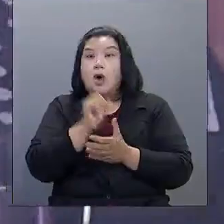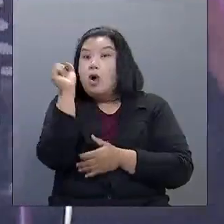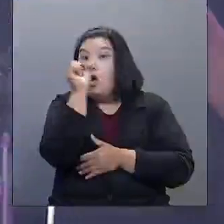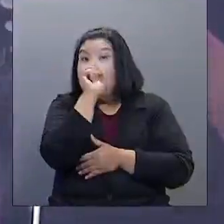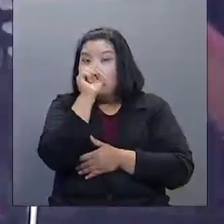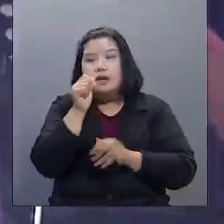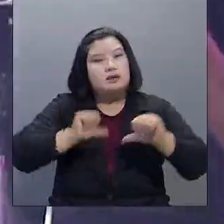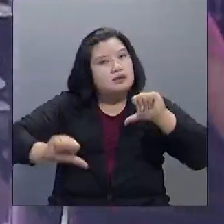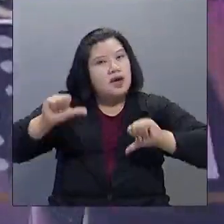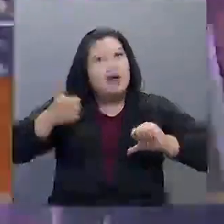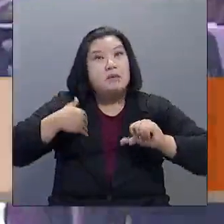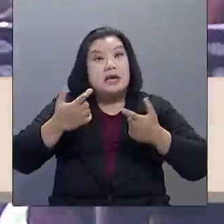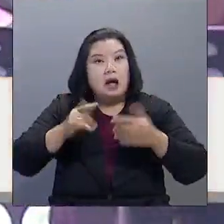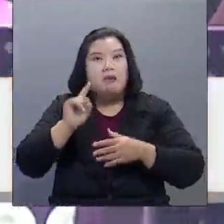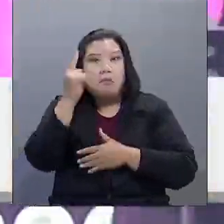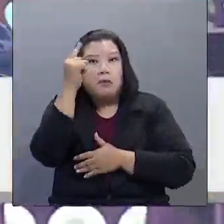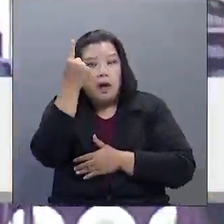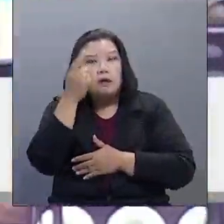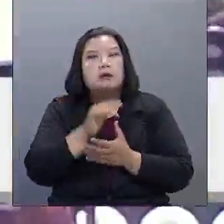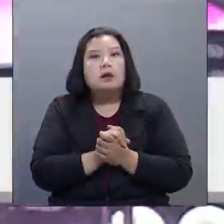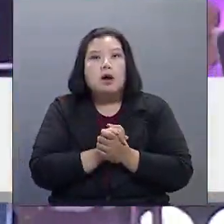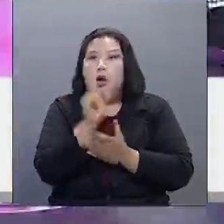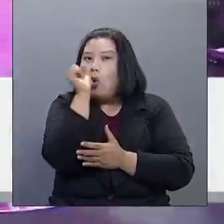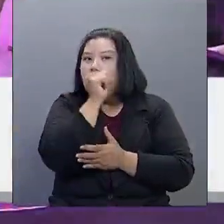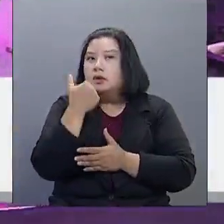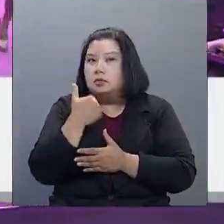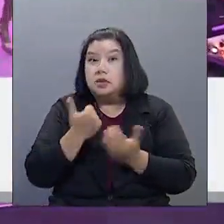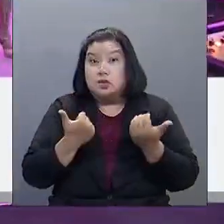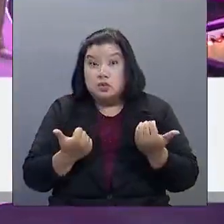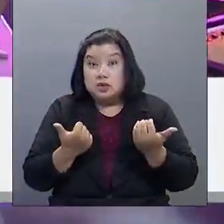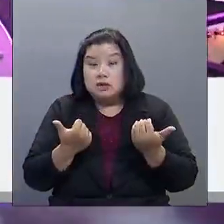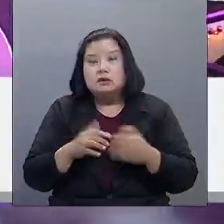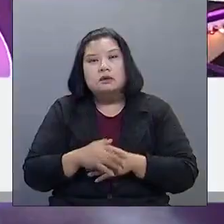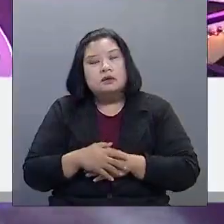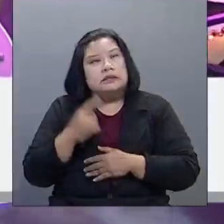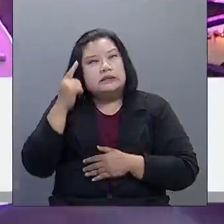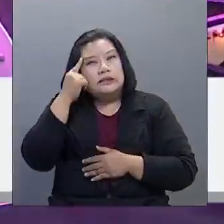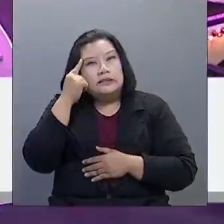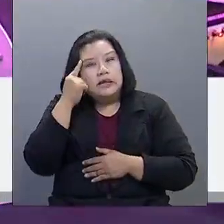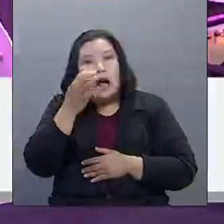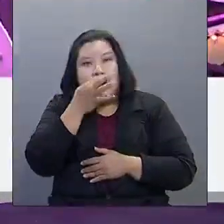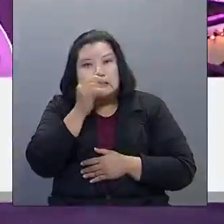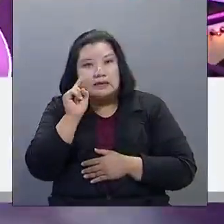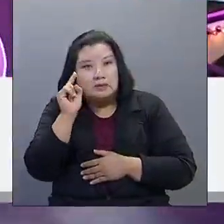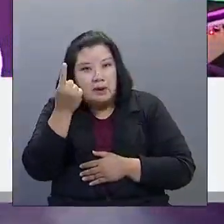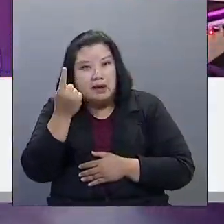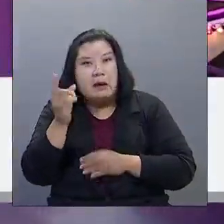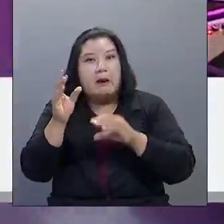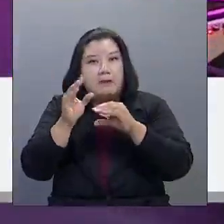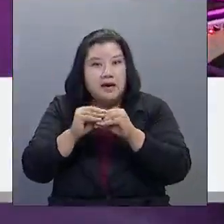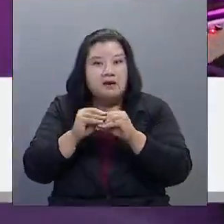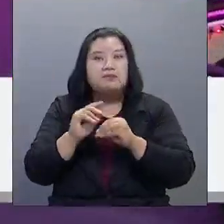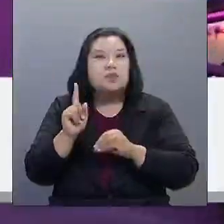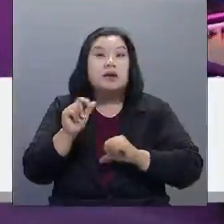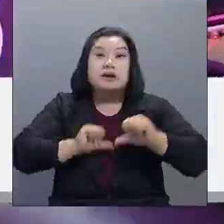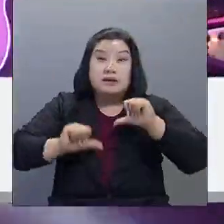ว์อยู่ครับแต่มีเพลงใหม่ๆออกมาให้ฟังด้วยเพียงแต่ระยะหลังอีกบทบาทของตลกรุ่นใหญ่จากวงเพชรพินทอง